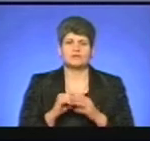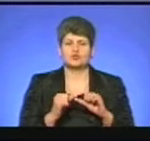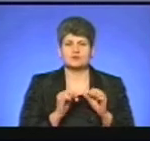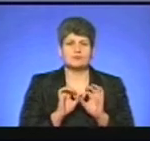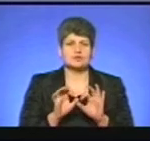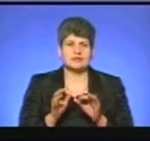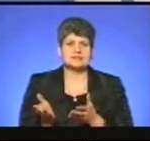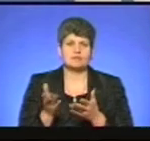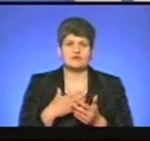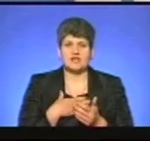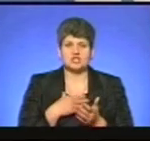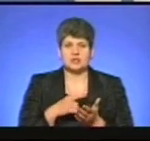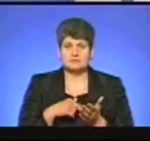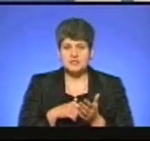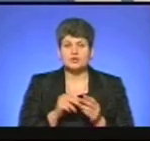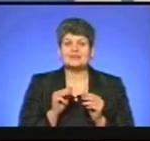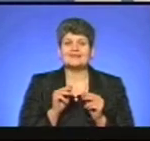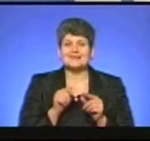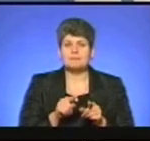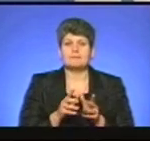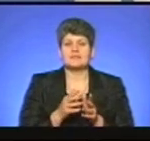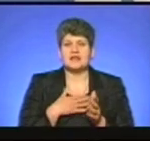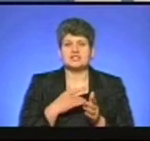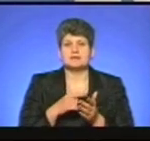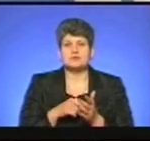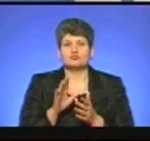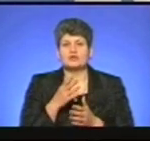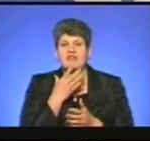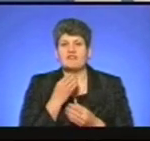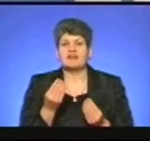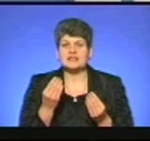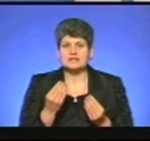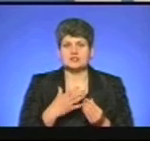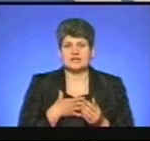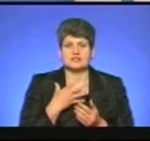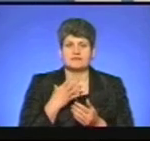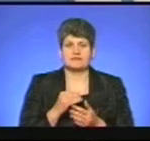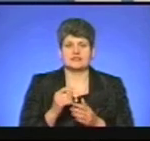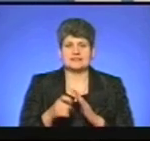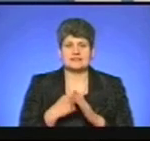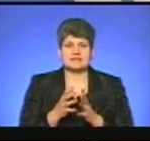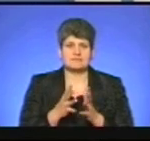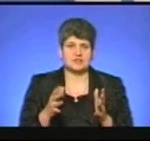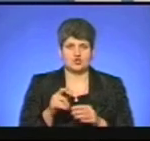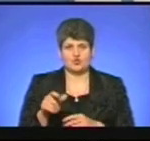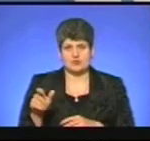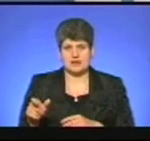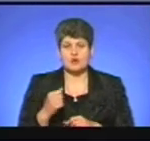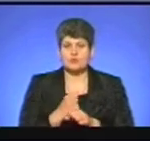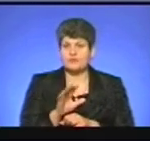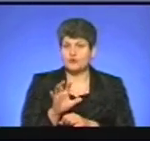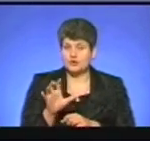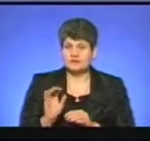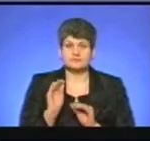і запросить їх у наше місто, тим наше місто стане файнішим і про нашу файність дізнається більше людей. Тому робіть